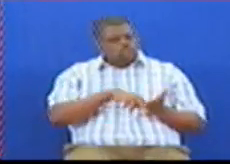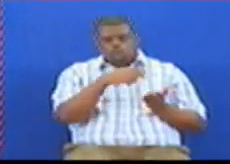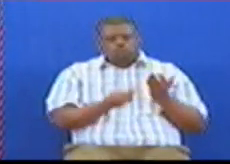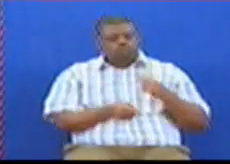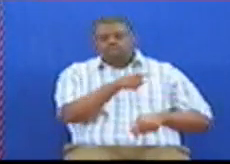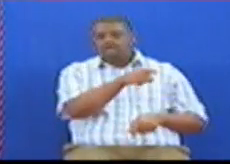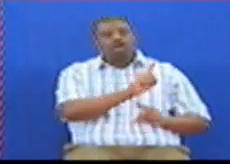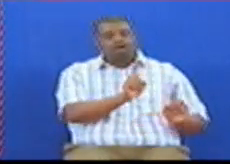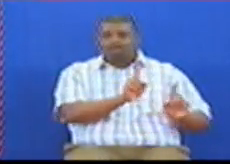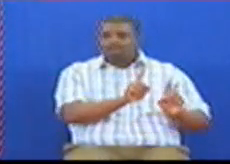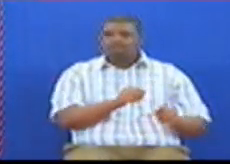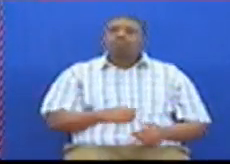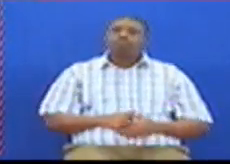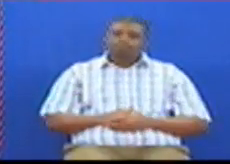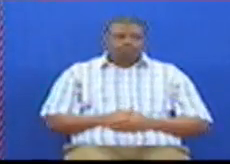Mheshimiwa naibu spika,